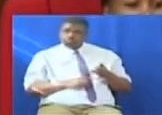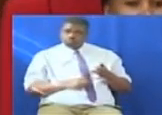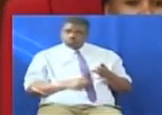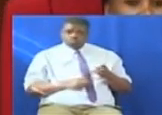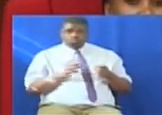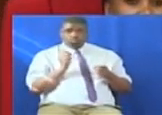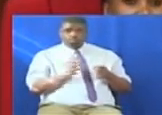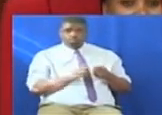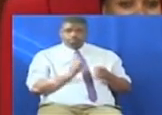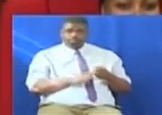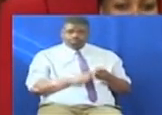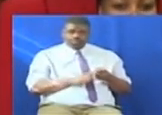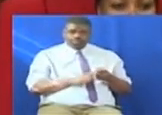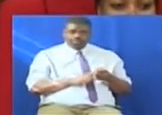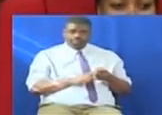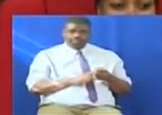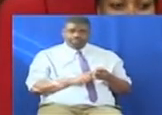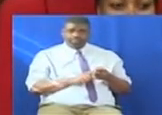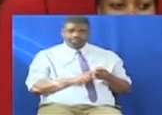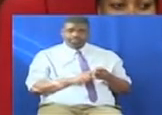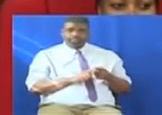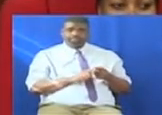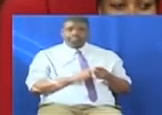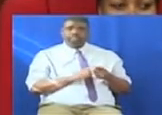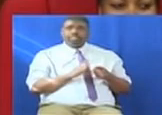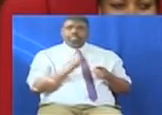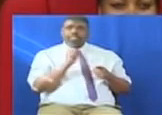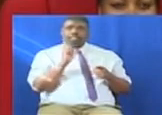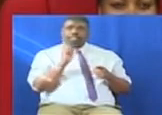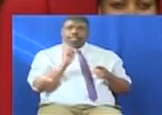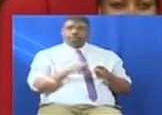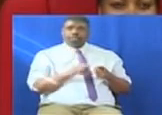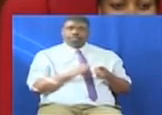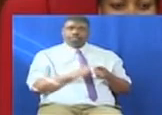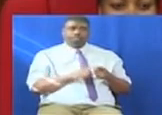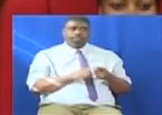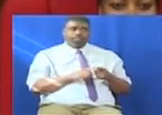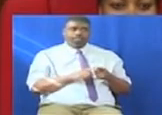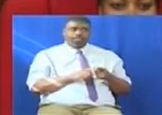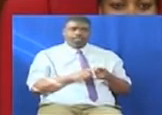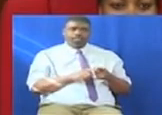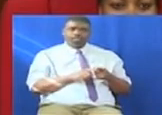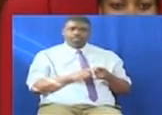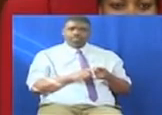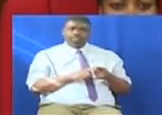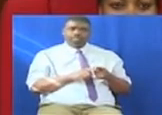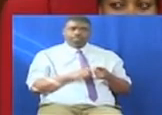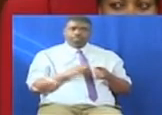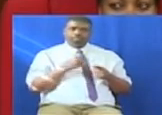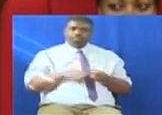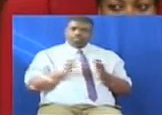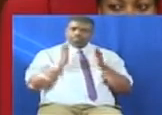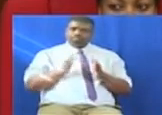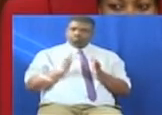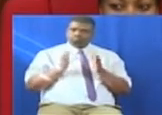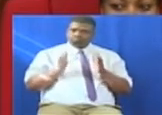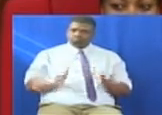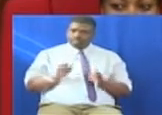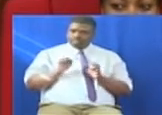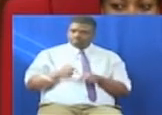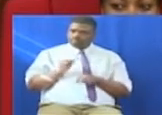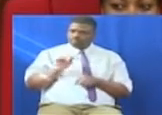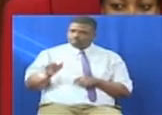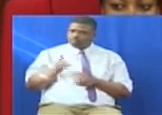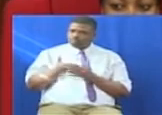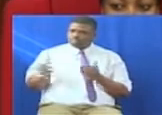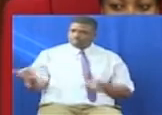ya kwanza, lazima awe chief meaning officer. Aweze kuambia kwa nini tunawapeleka huko. Na